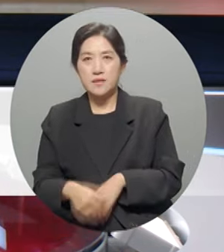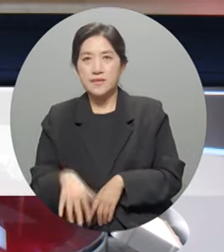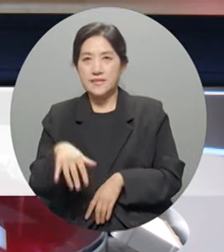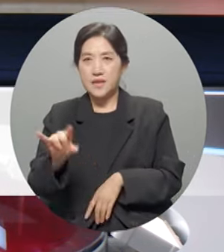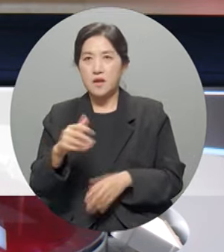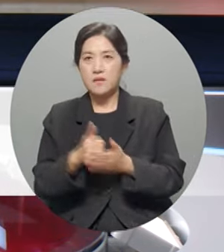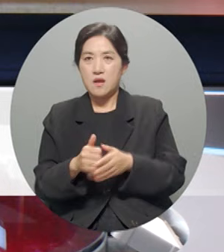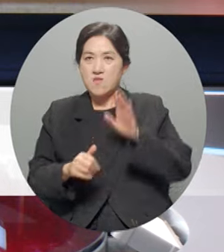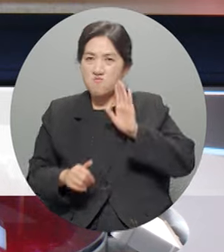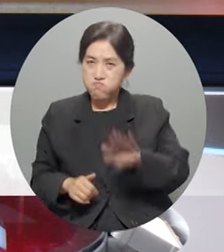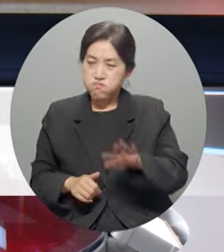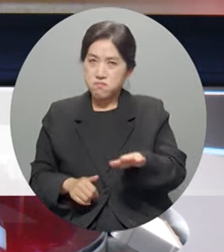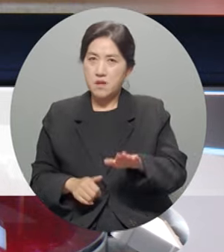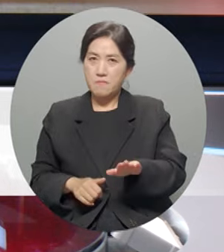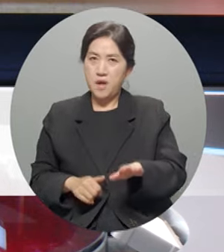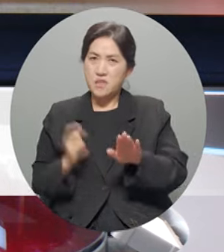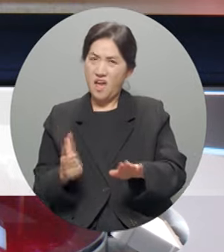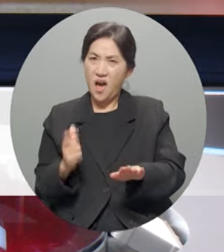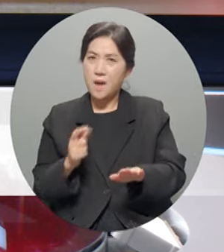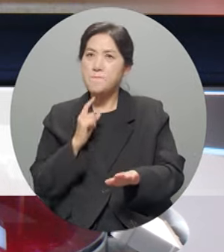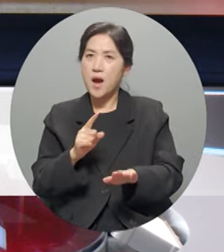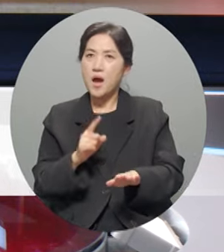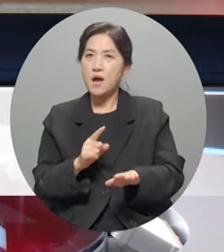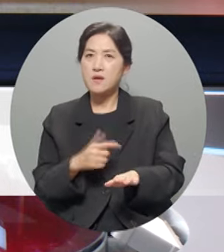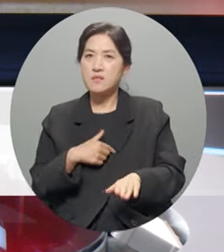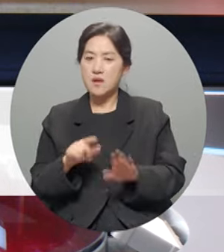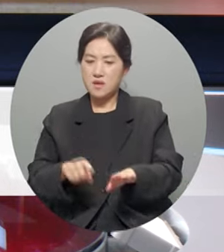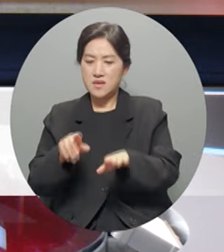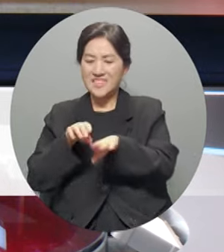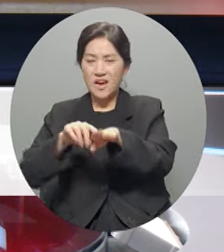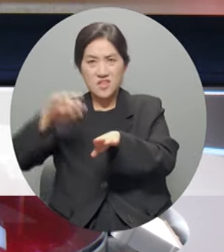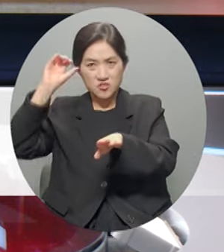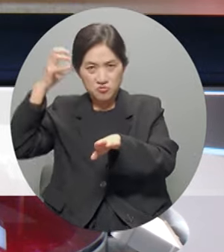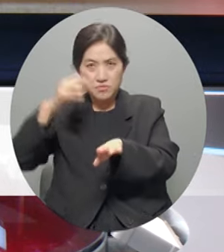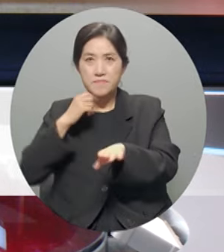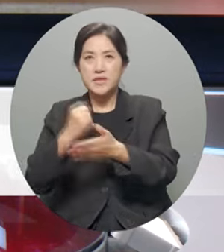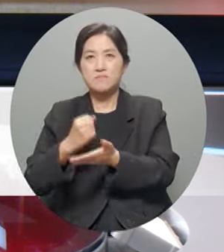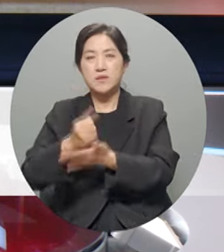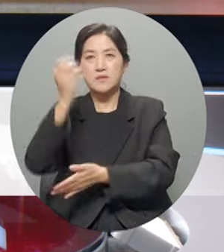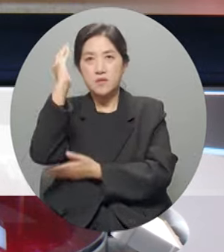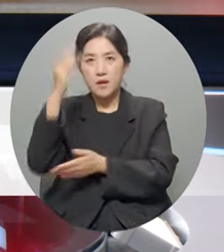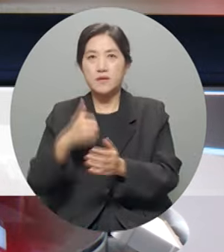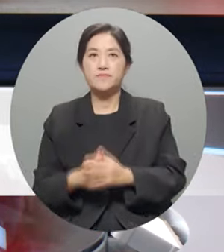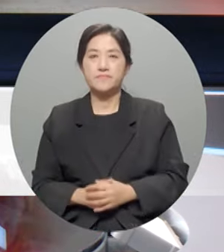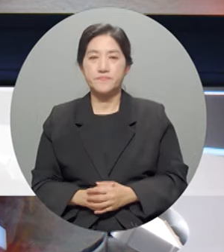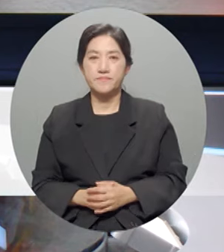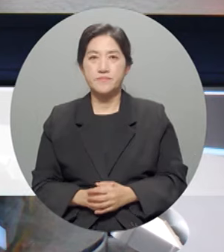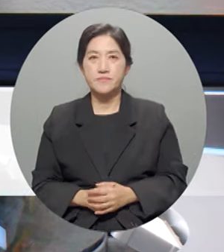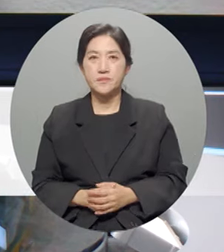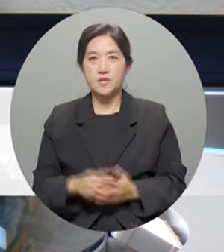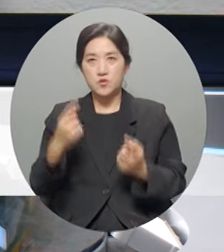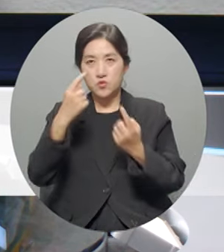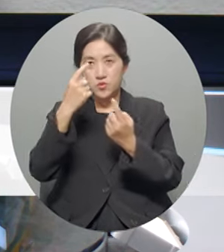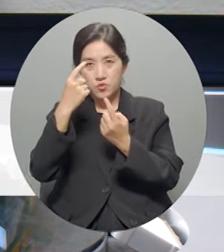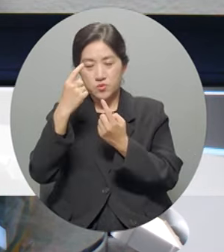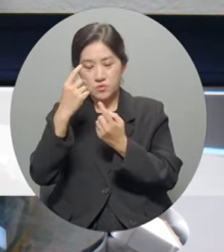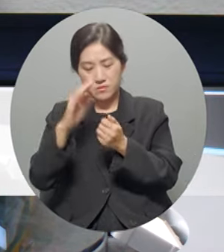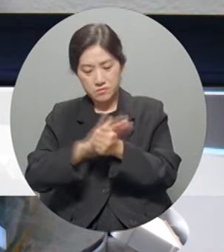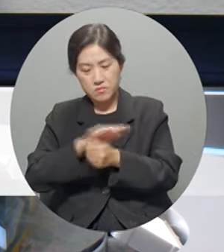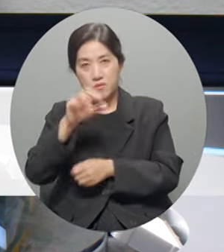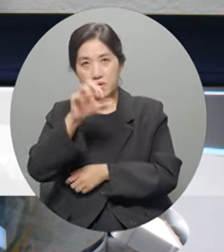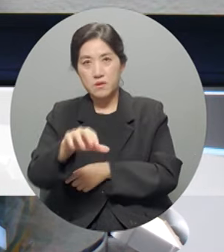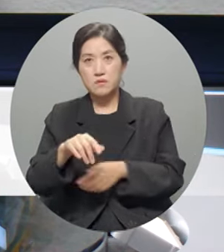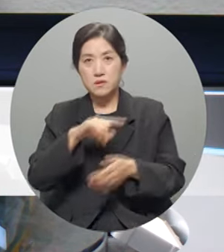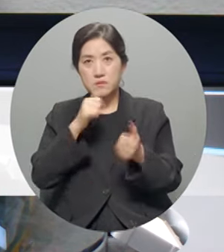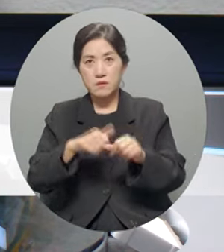씨는 브레이크를 밟았지만 딱딱했다며 거듭 급발진을 주장했습니다. 추모 현장에 놓인 희생자